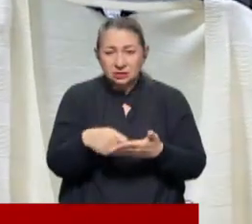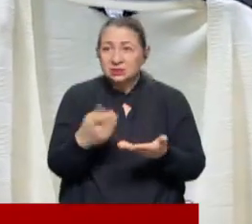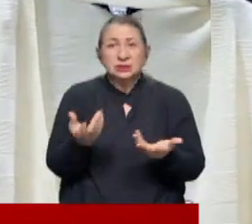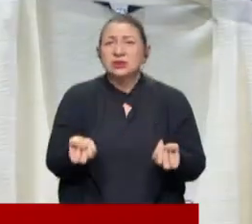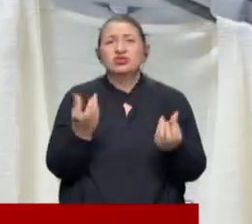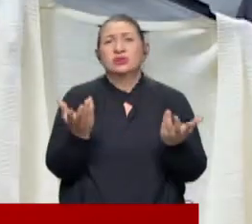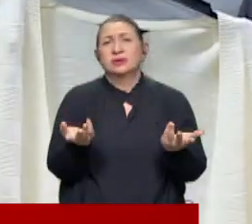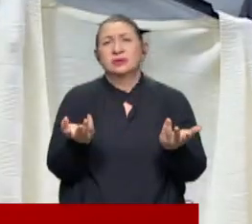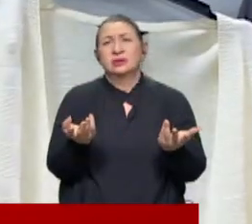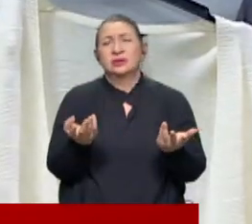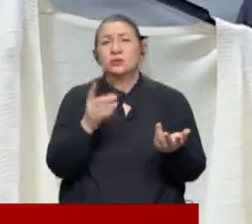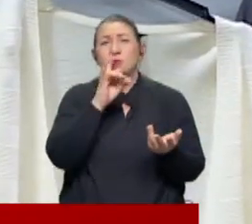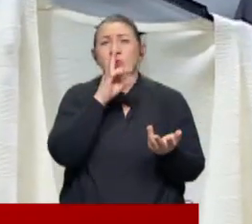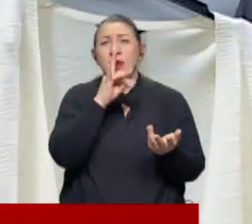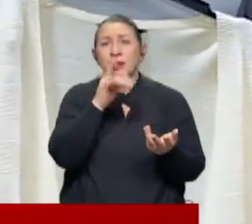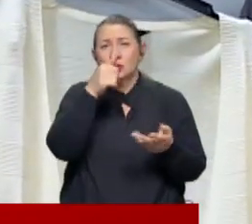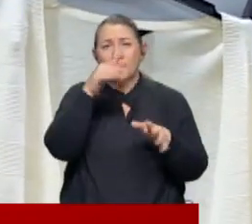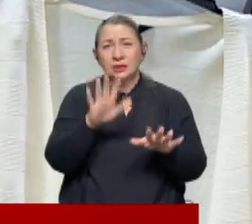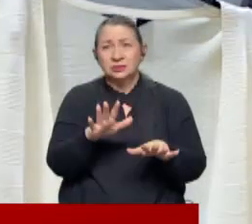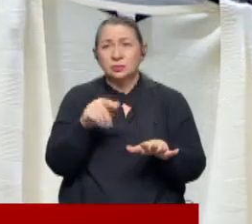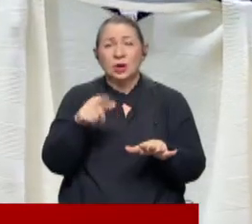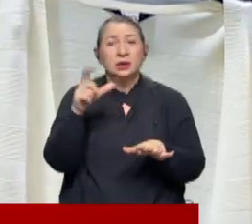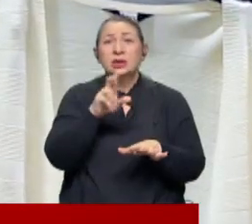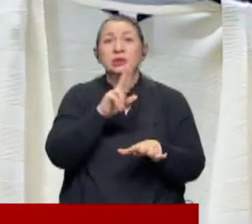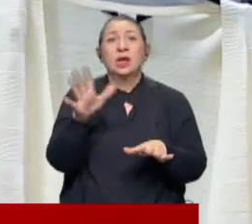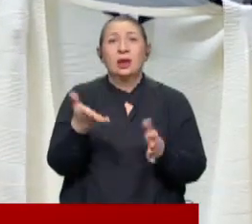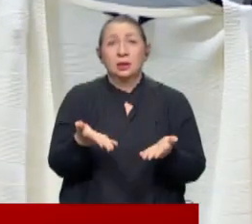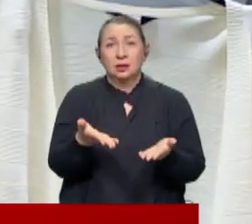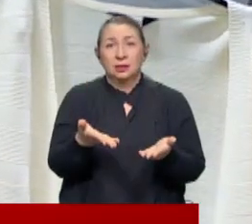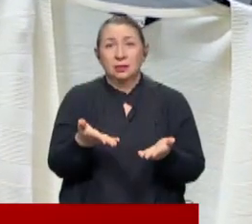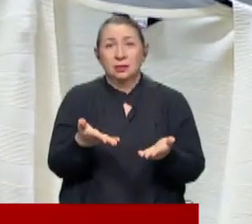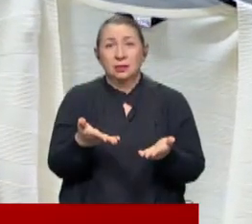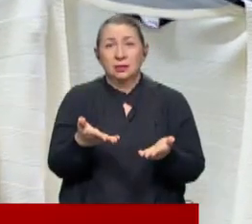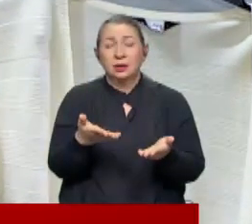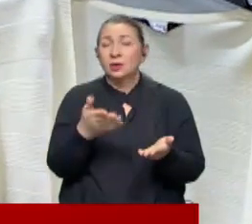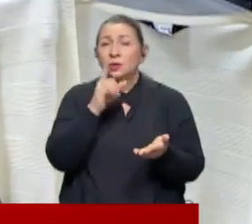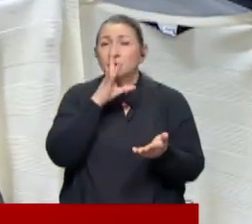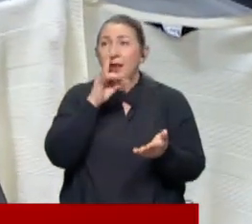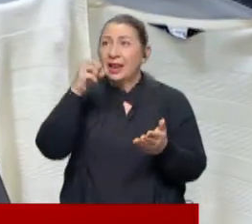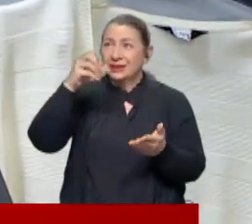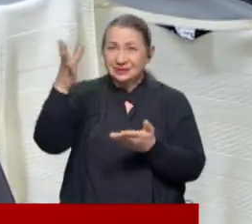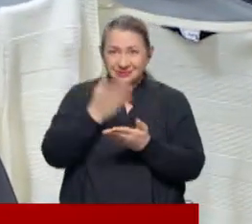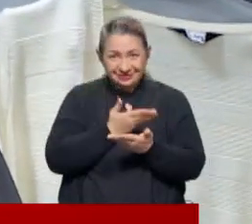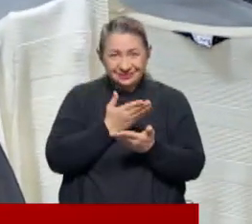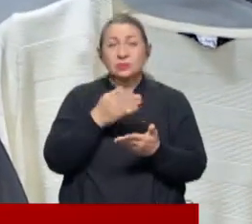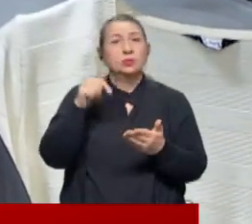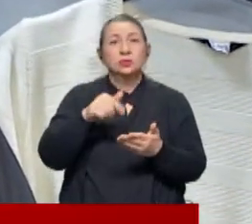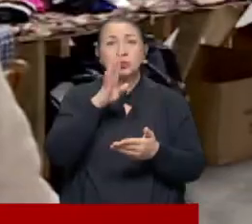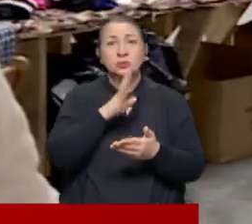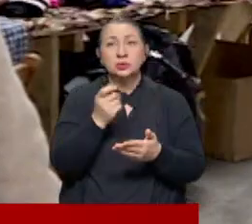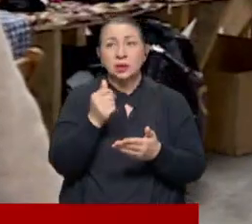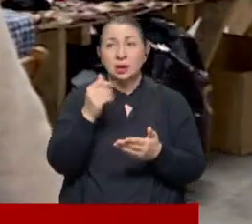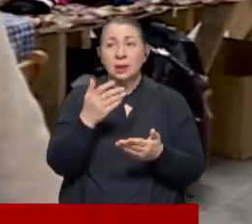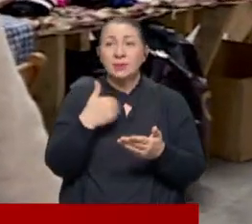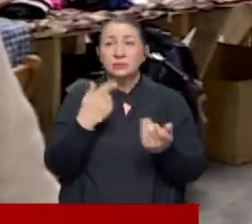nasıl yetecek? 150 lira gelen doğalgaz bu ay geldi 700 lira. 150 lira gelen elektrik bu ay geldi 400 lira.